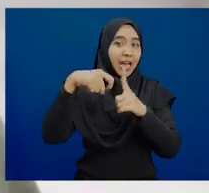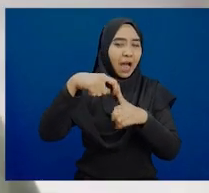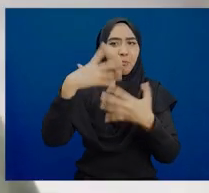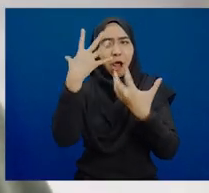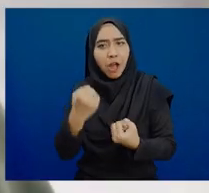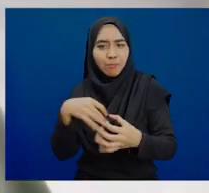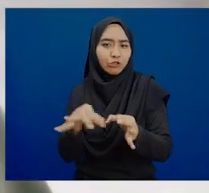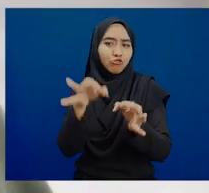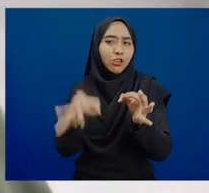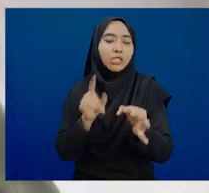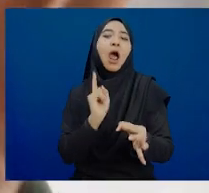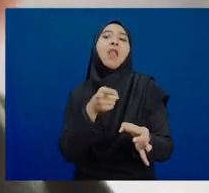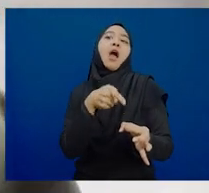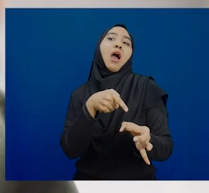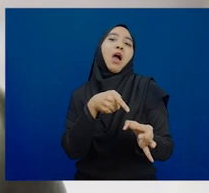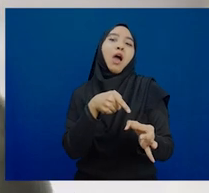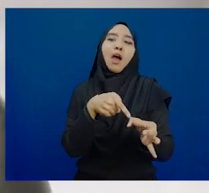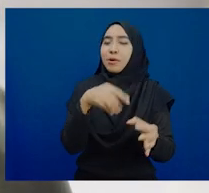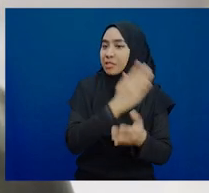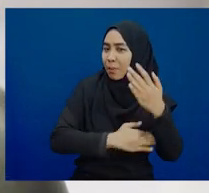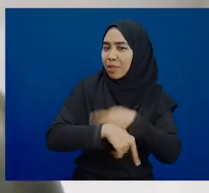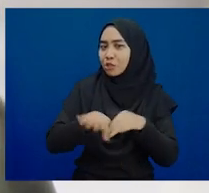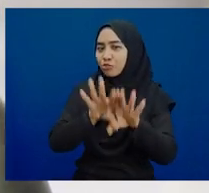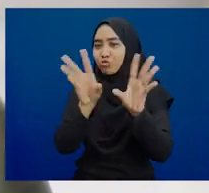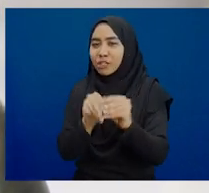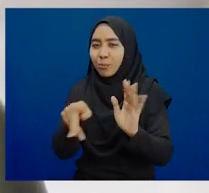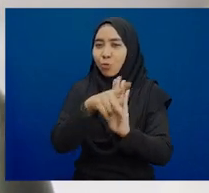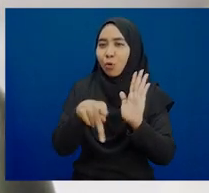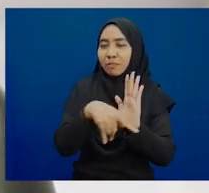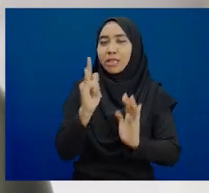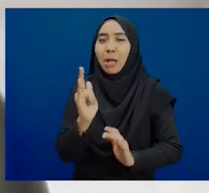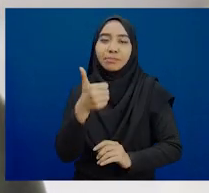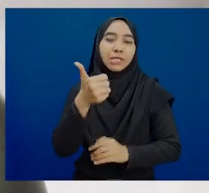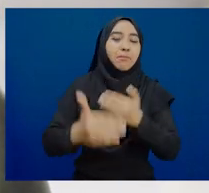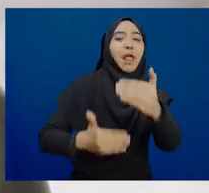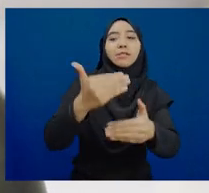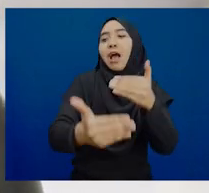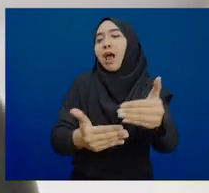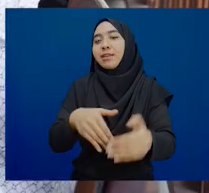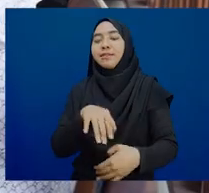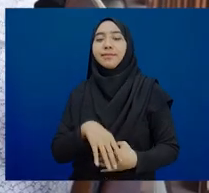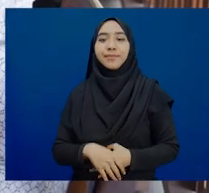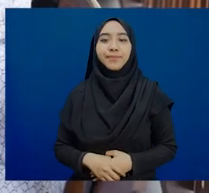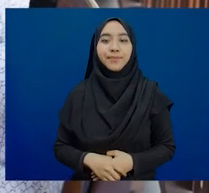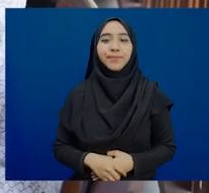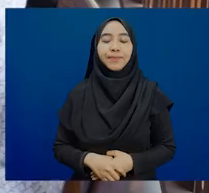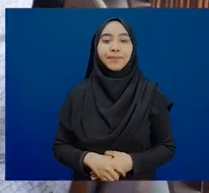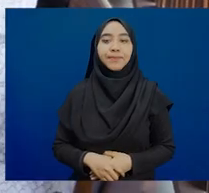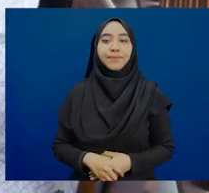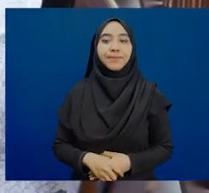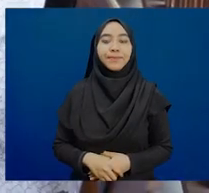berharap masa hak itu lebih menerima akan program-program inklusi, kesetaraan disabilitas.